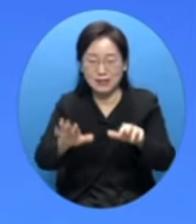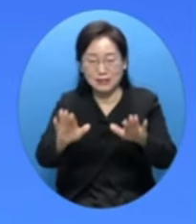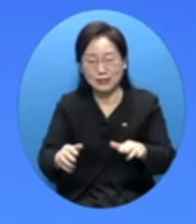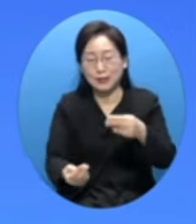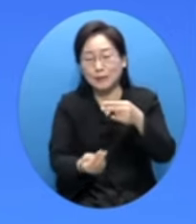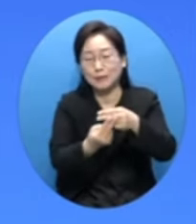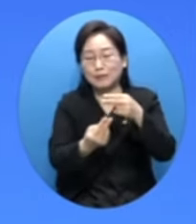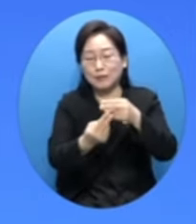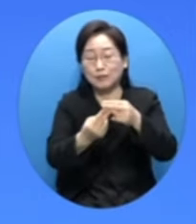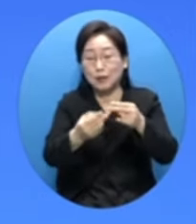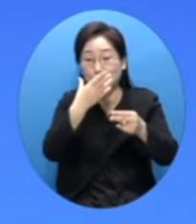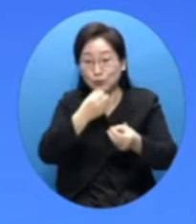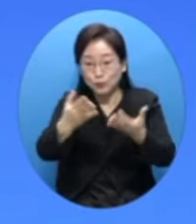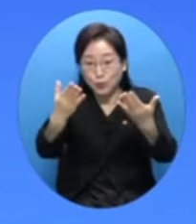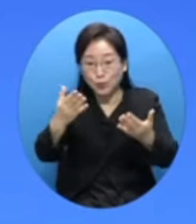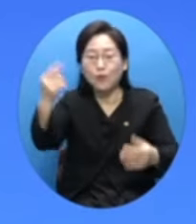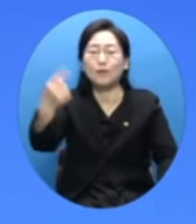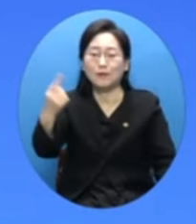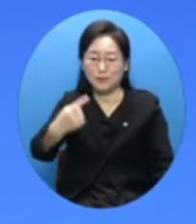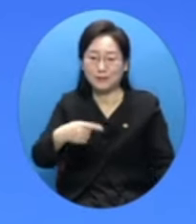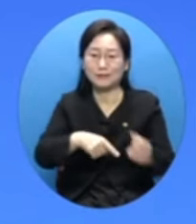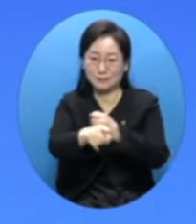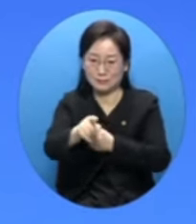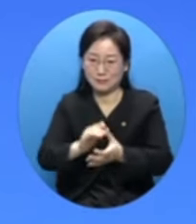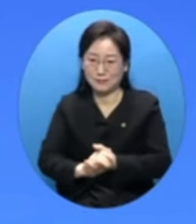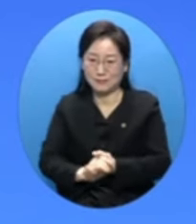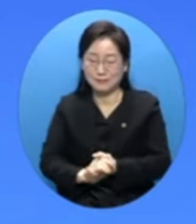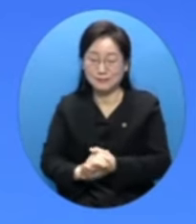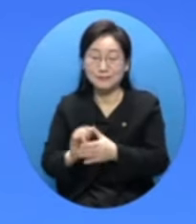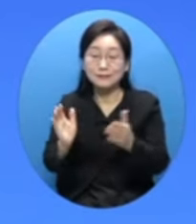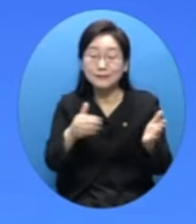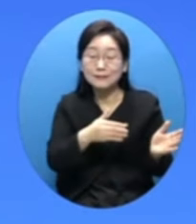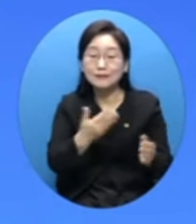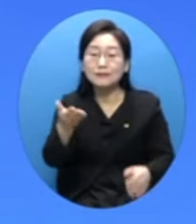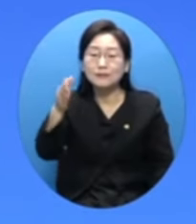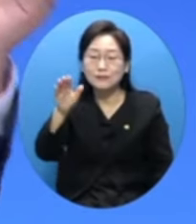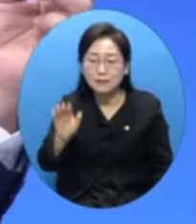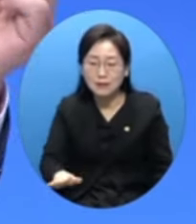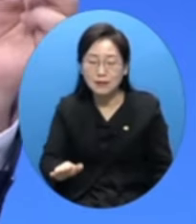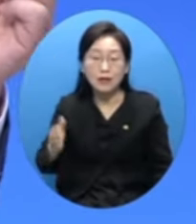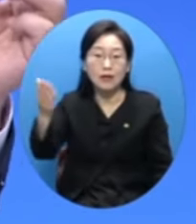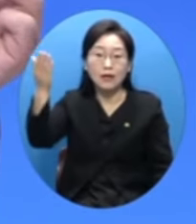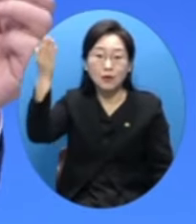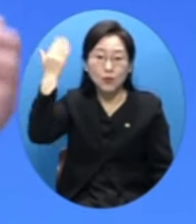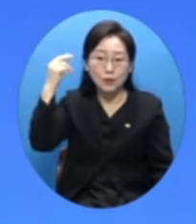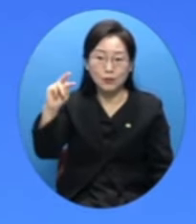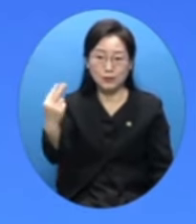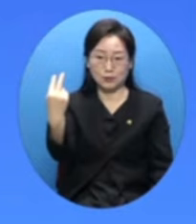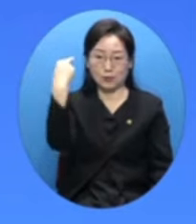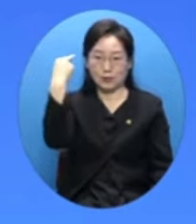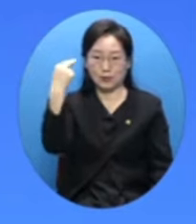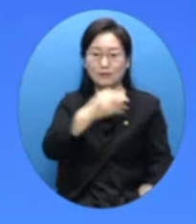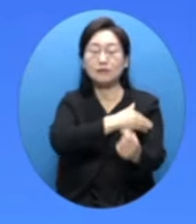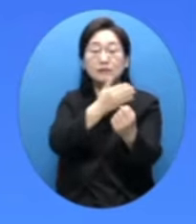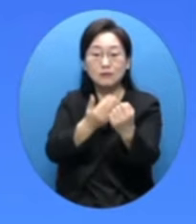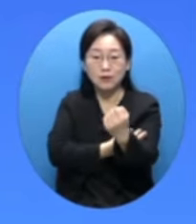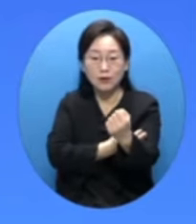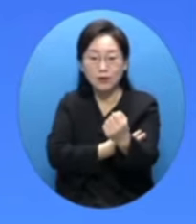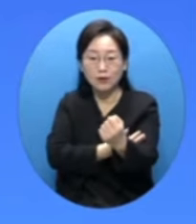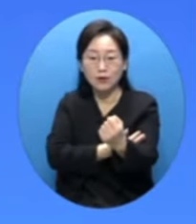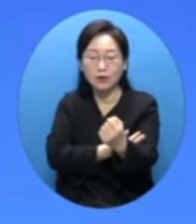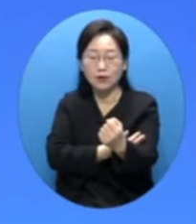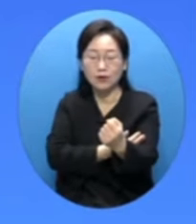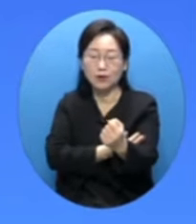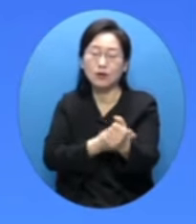축복의 내일로 다가오게 되는 것입니다. 그러나 과거를 뒤돌아볼 수 있는 능력을 주셨어요. 우리의